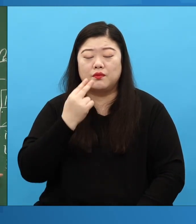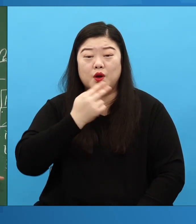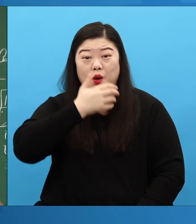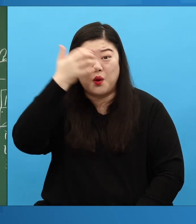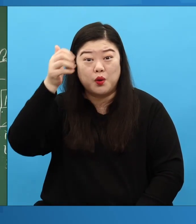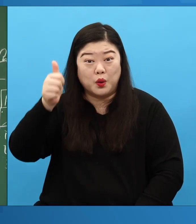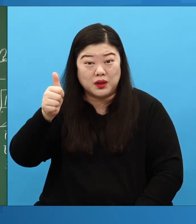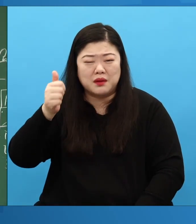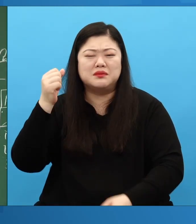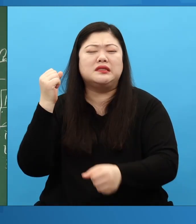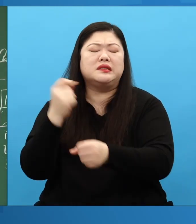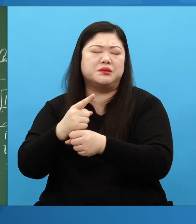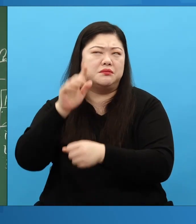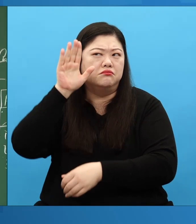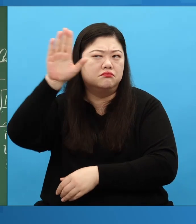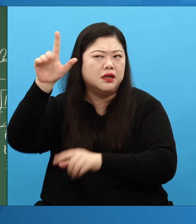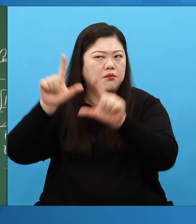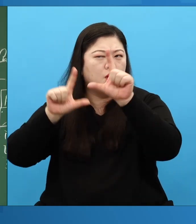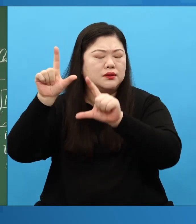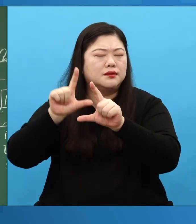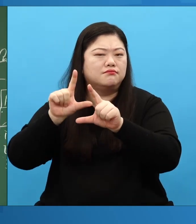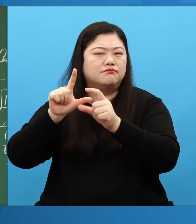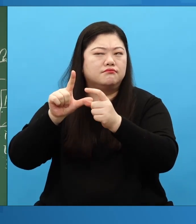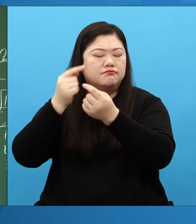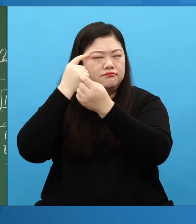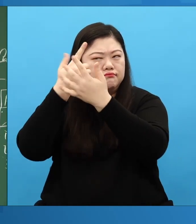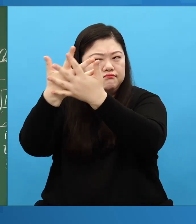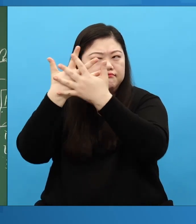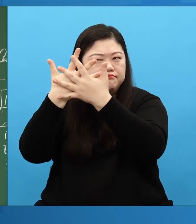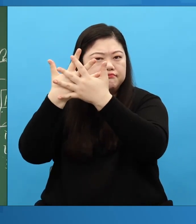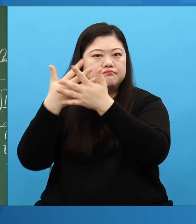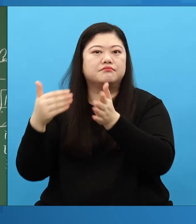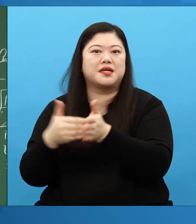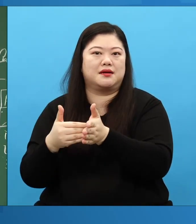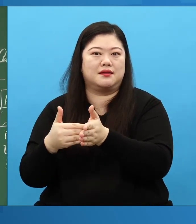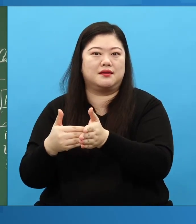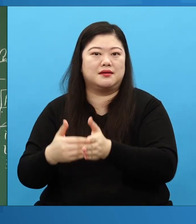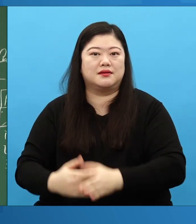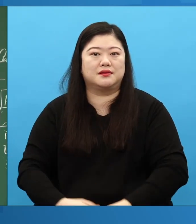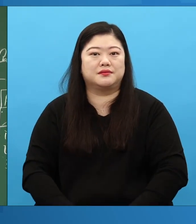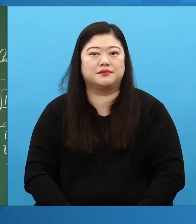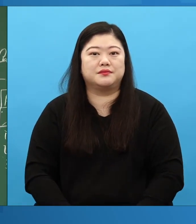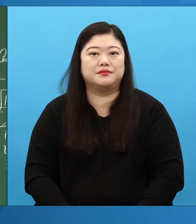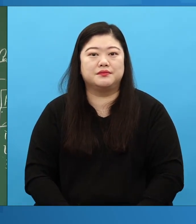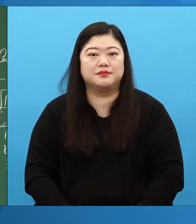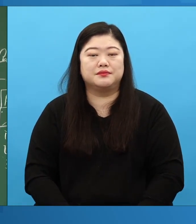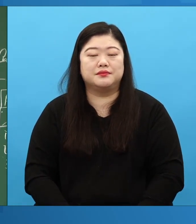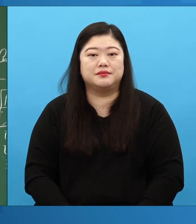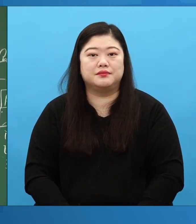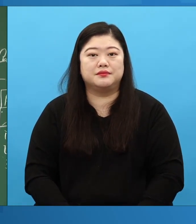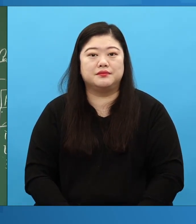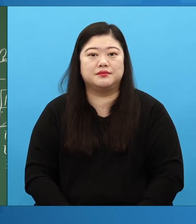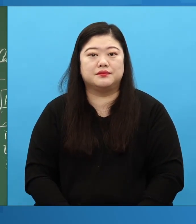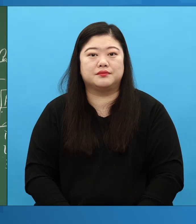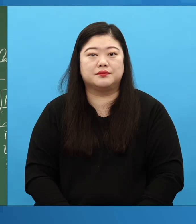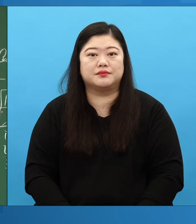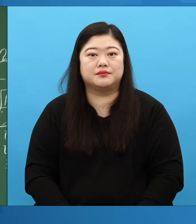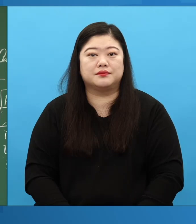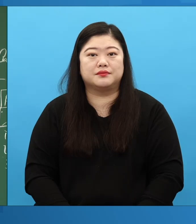something, that fact that Joseph had already seen the future. 뭐가 나왔습니까? What do we see here? 꼭 후대에게